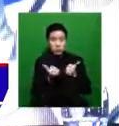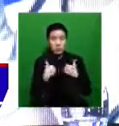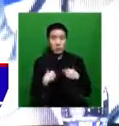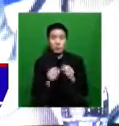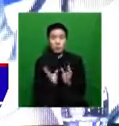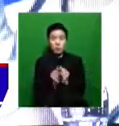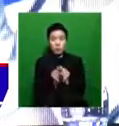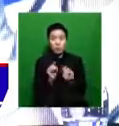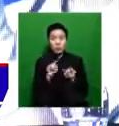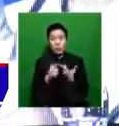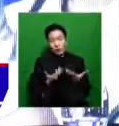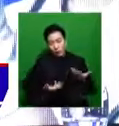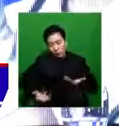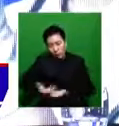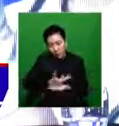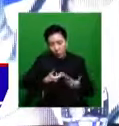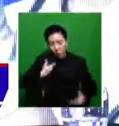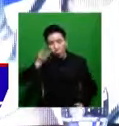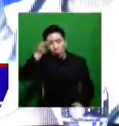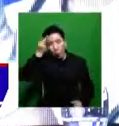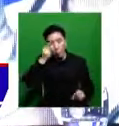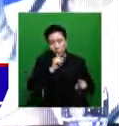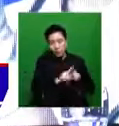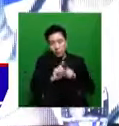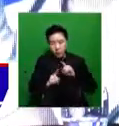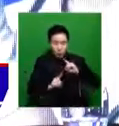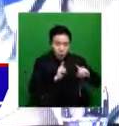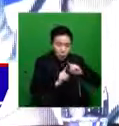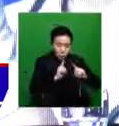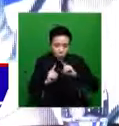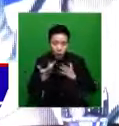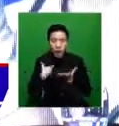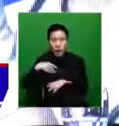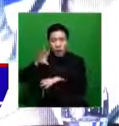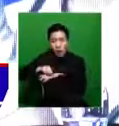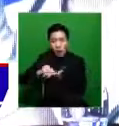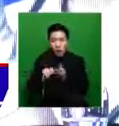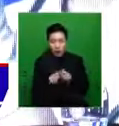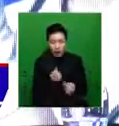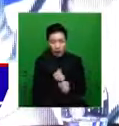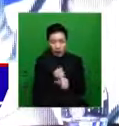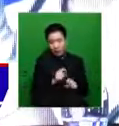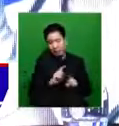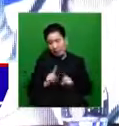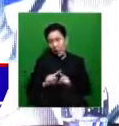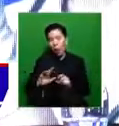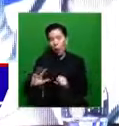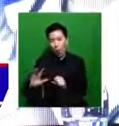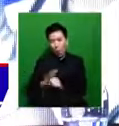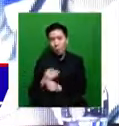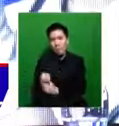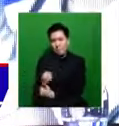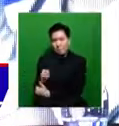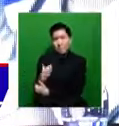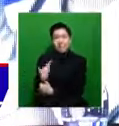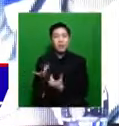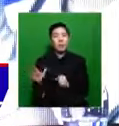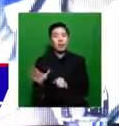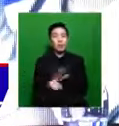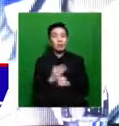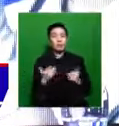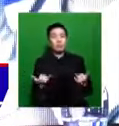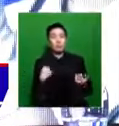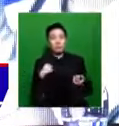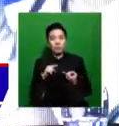มร่วมกันแลกเปลี่ยนความคิดเห็นหารือนะครับให้ข้อปฏิบัติต่างๆครบนะครับเพราะฉะนั้น